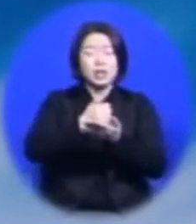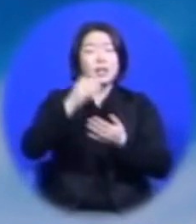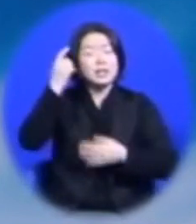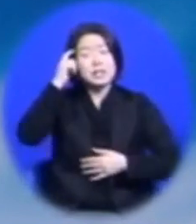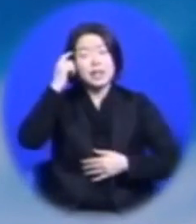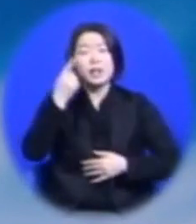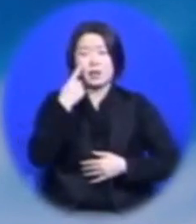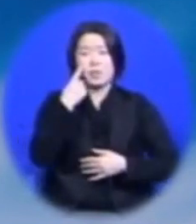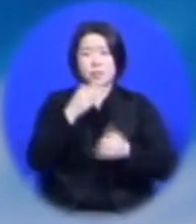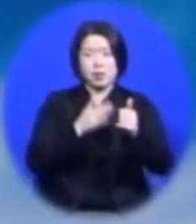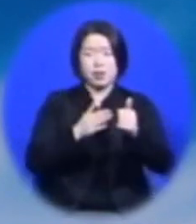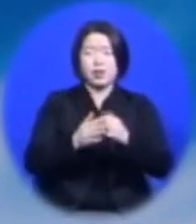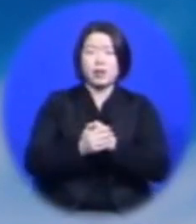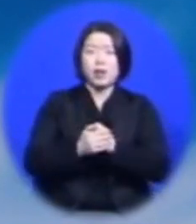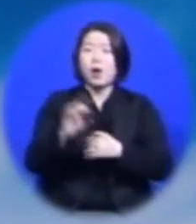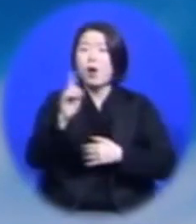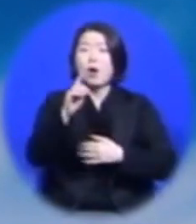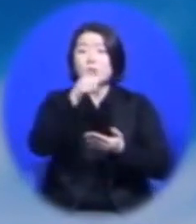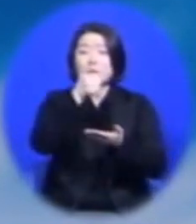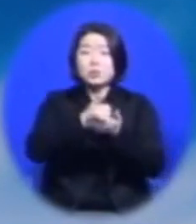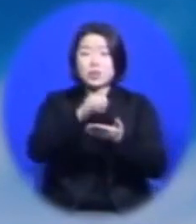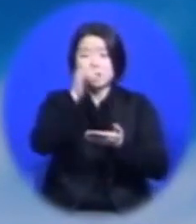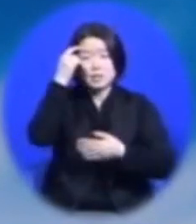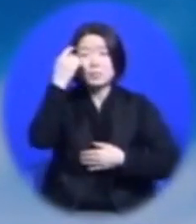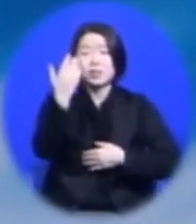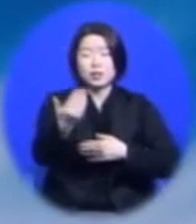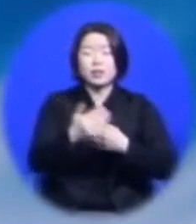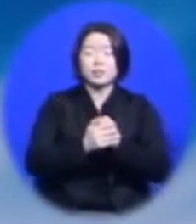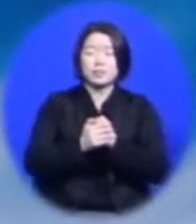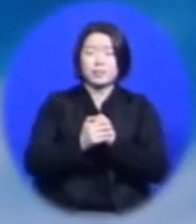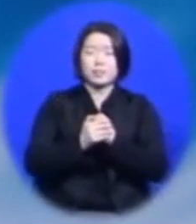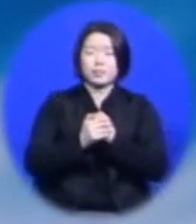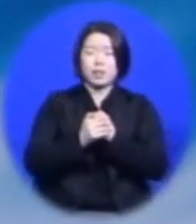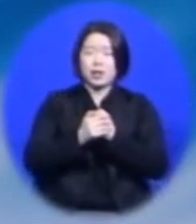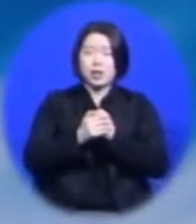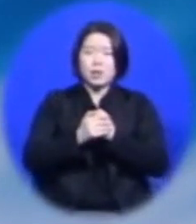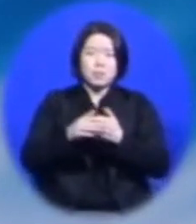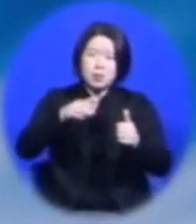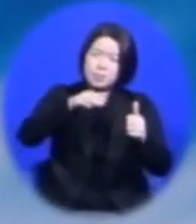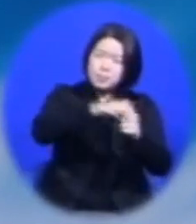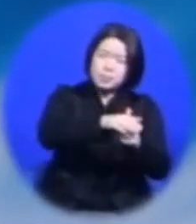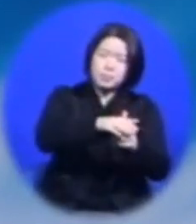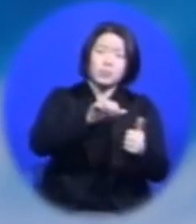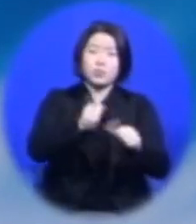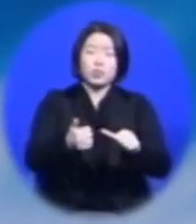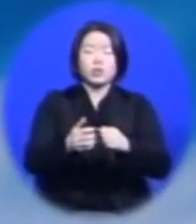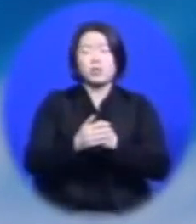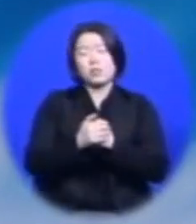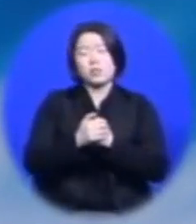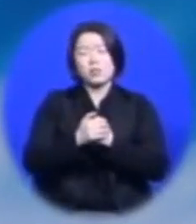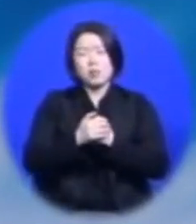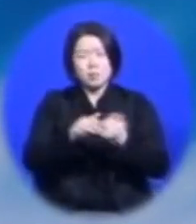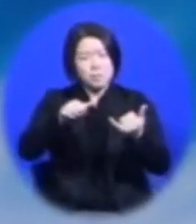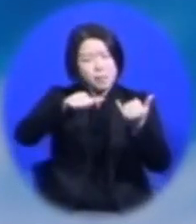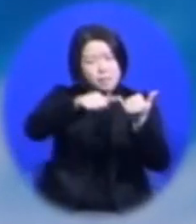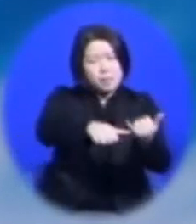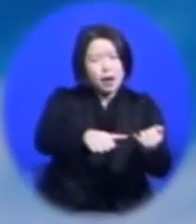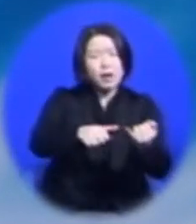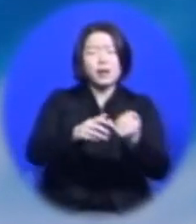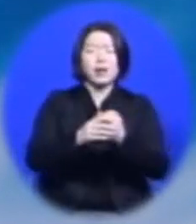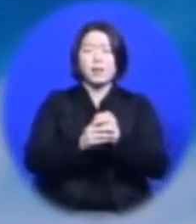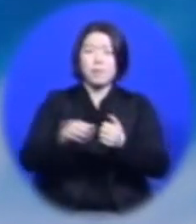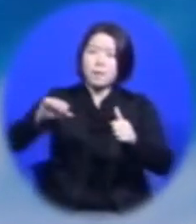보세요. 어떤 죄가 있으신가요? 뭐 살인, 네, 또 강간,